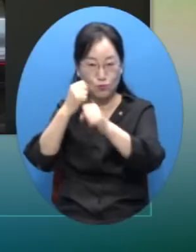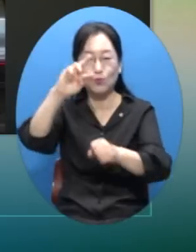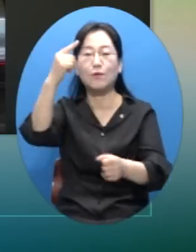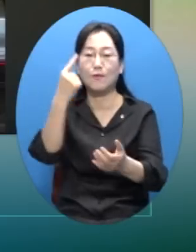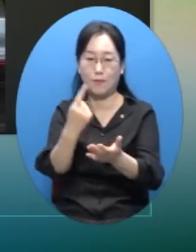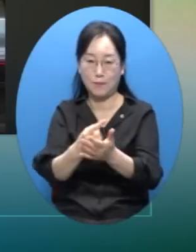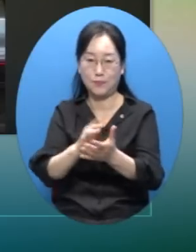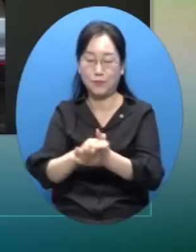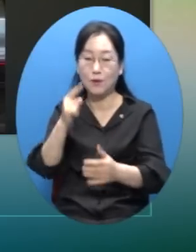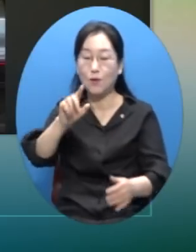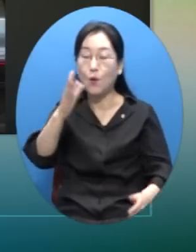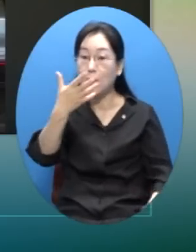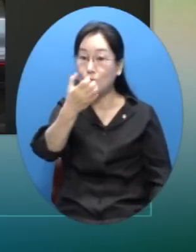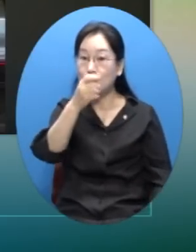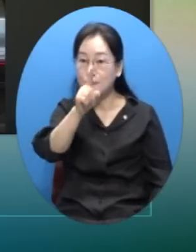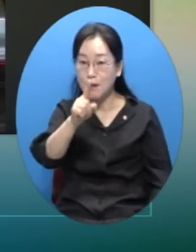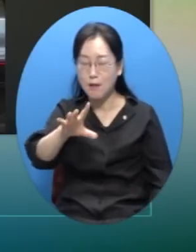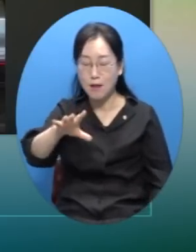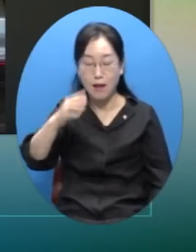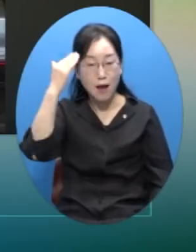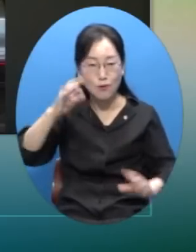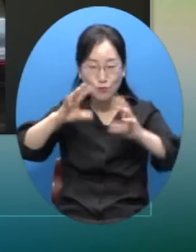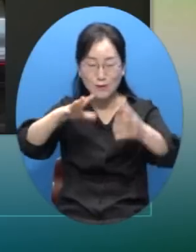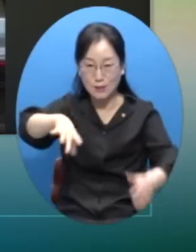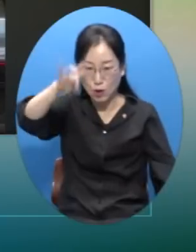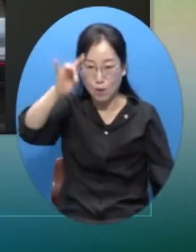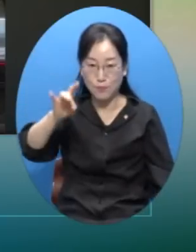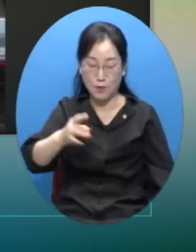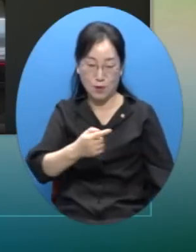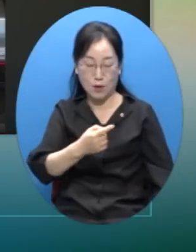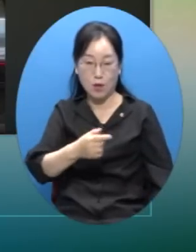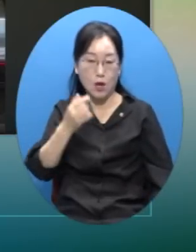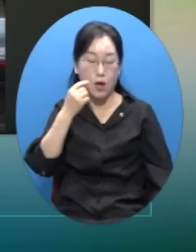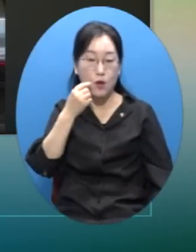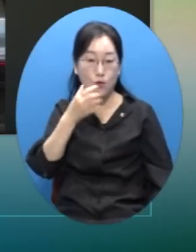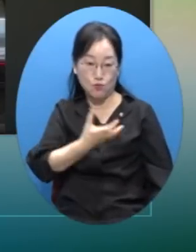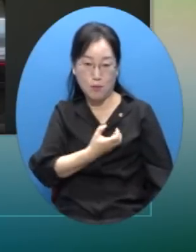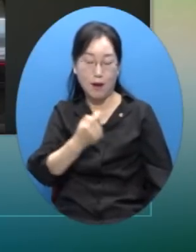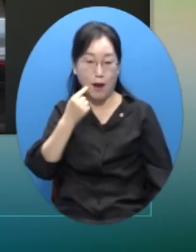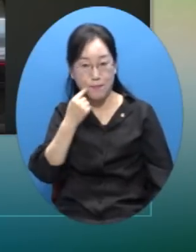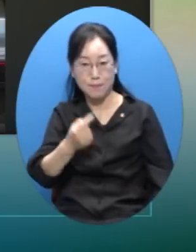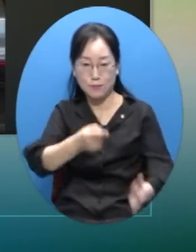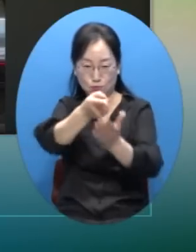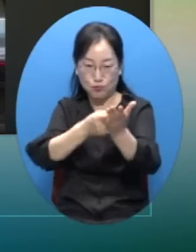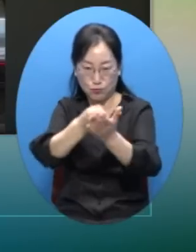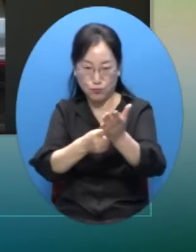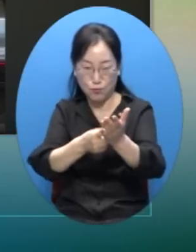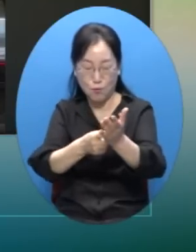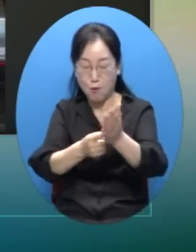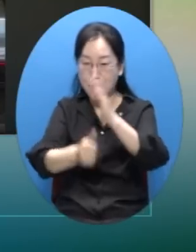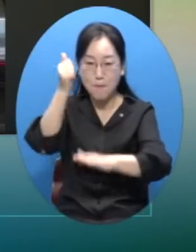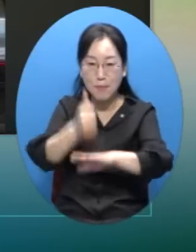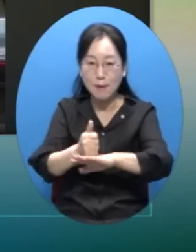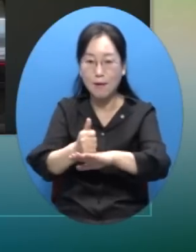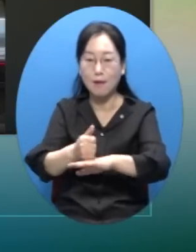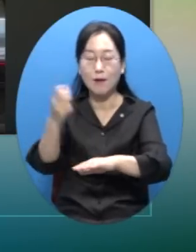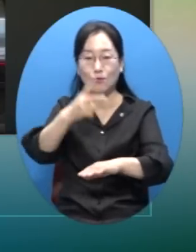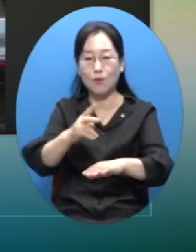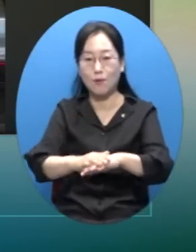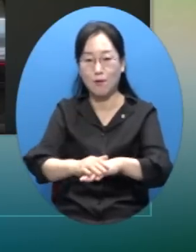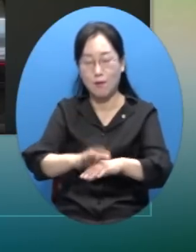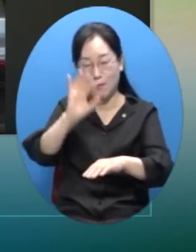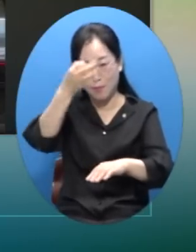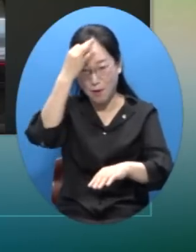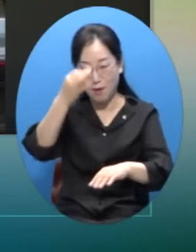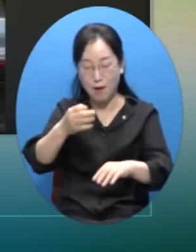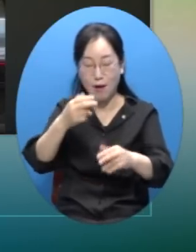돌아오셨습니다. 1991년 국내 최초로 유방보존술로 유방암 수술에 획기적인 업적을 남기시고 한국유방암학회 이사장을